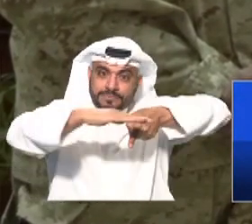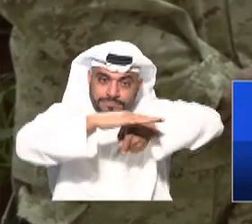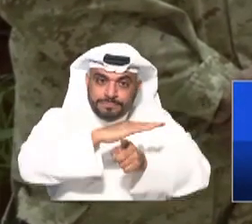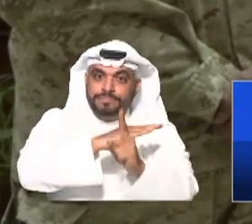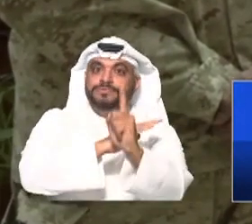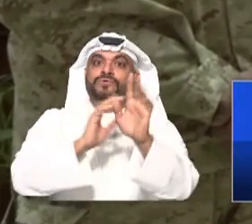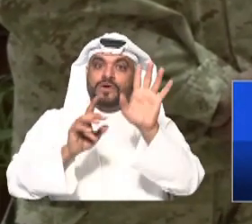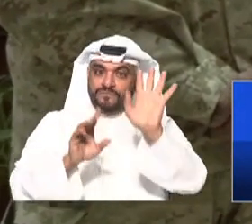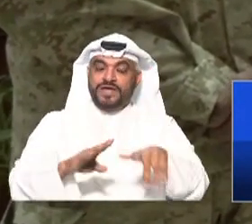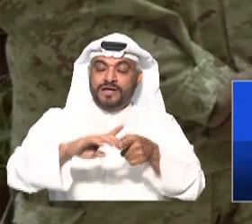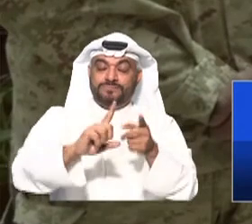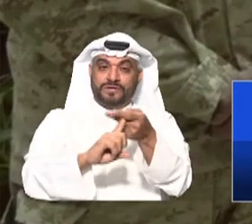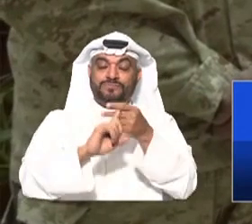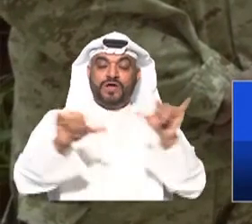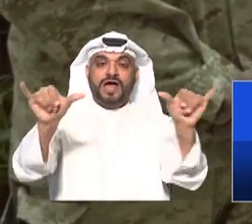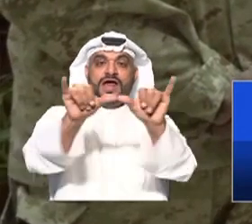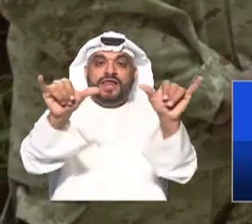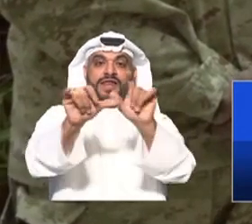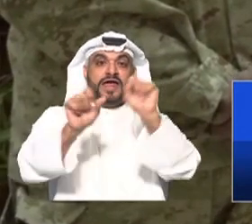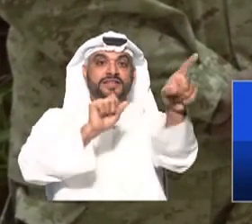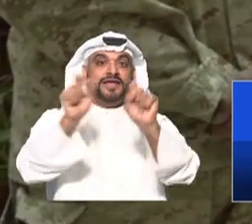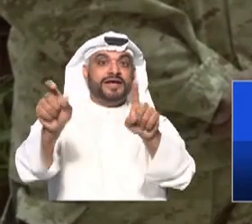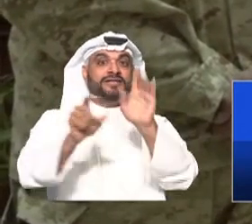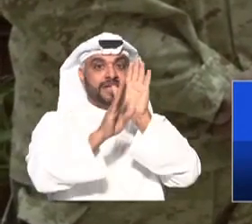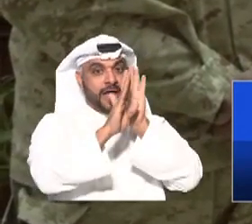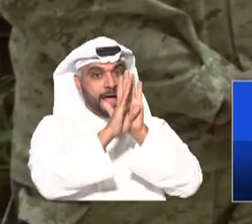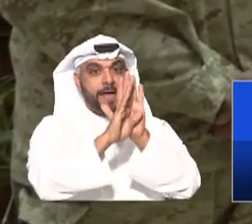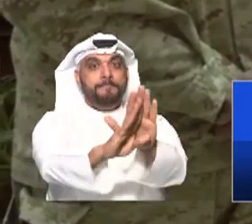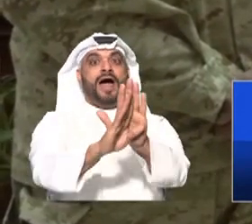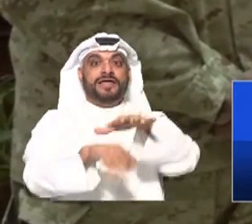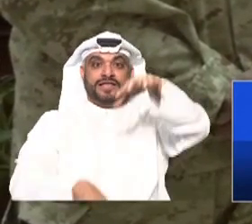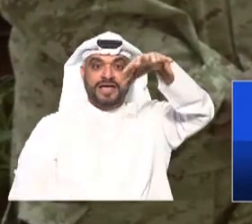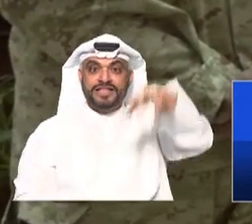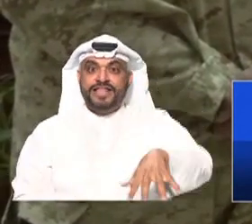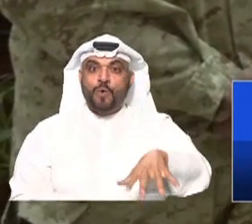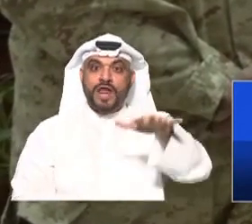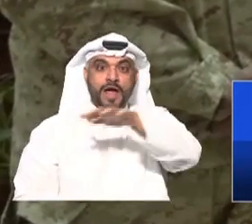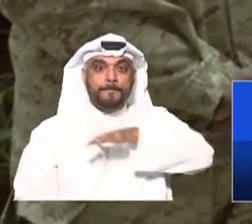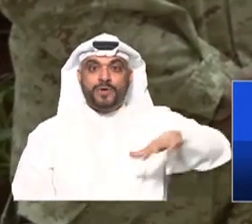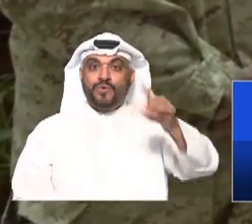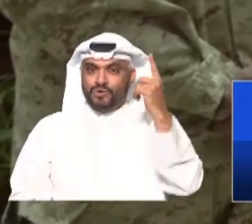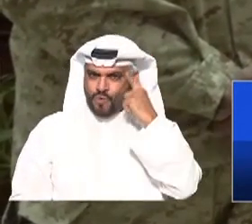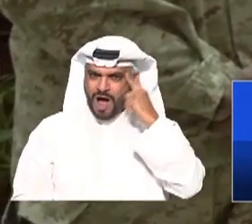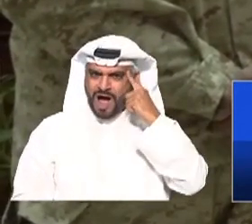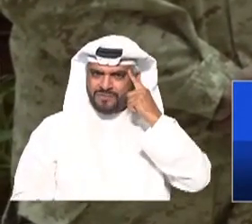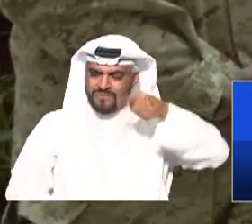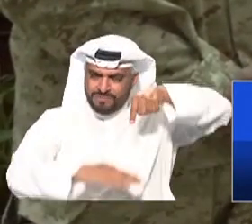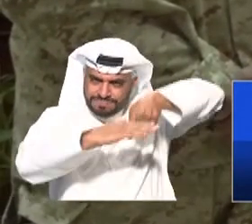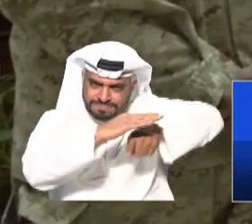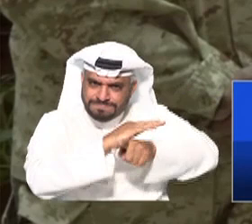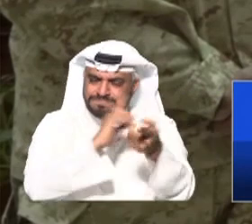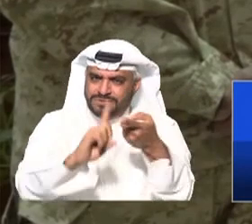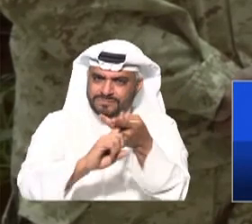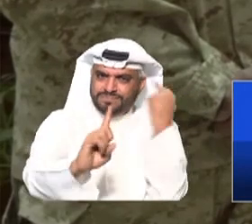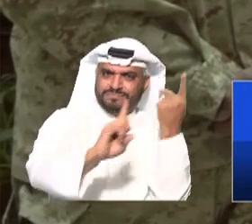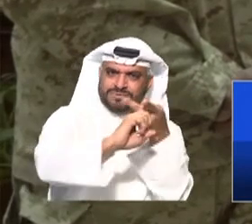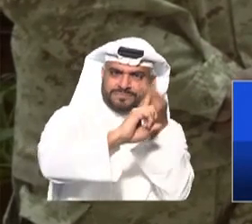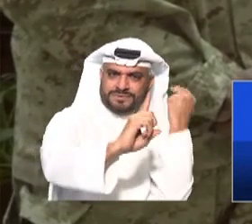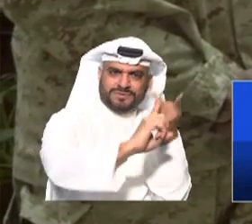الإنترنت، حماية الدولة والوطن من الهجمات الإلكترونية،